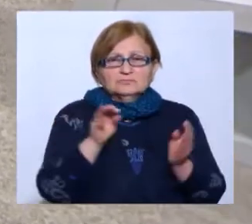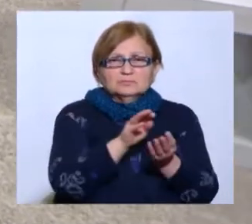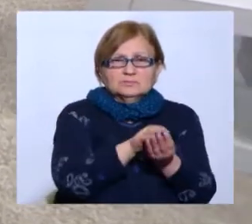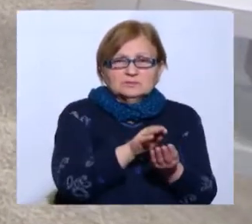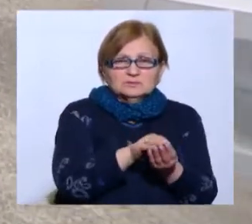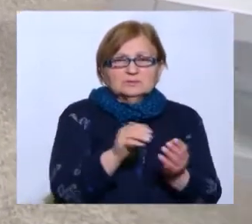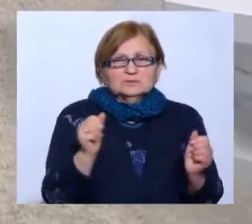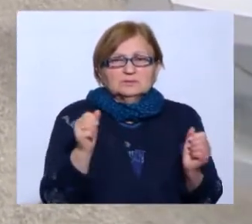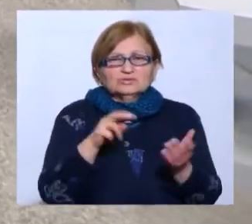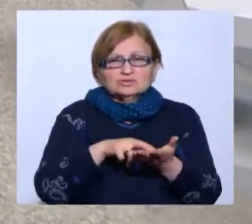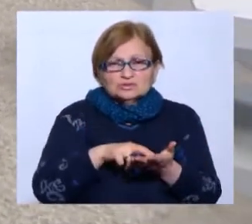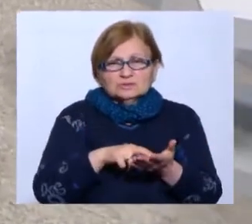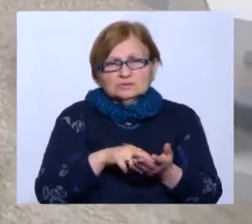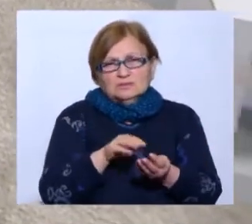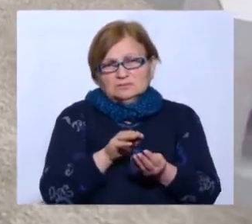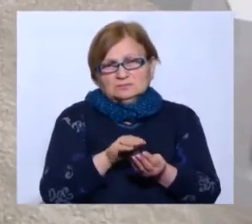ძვირფასო ბავშვებო,